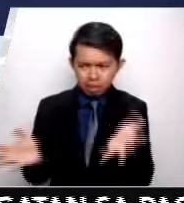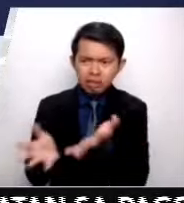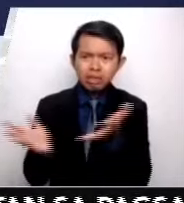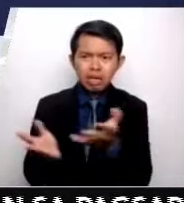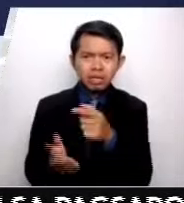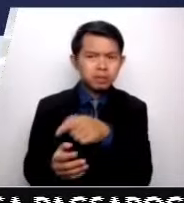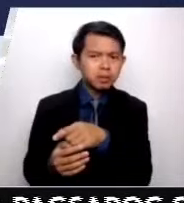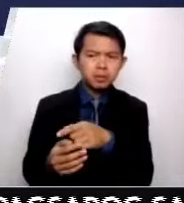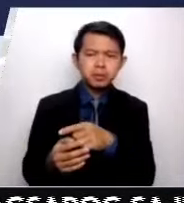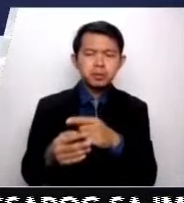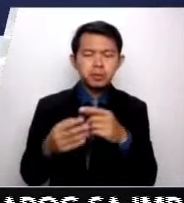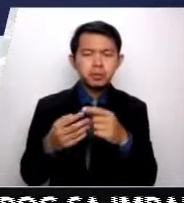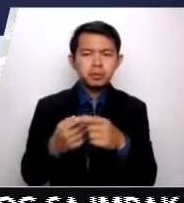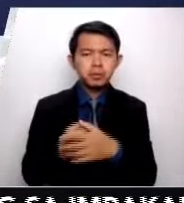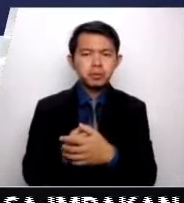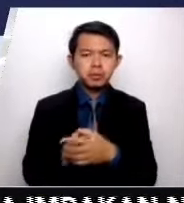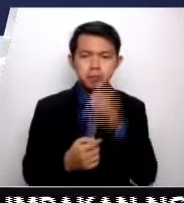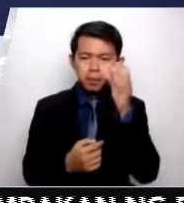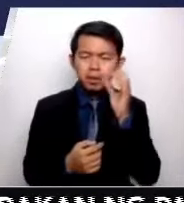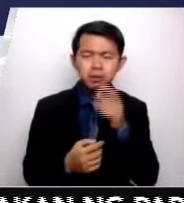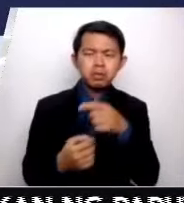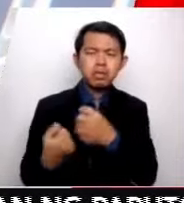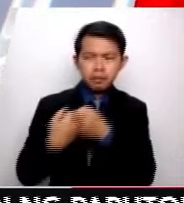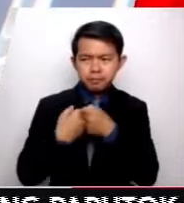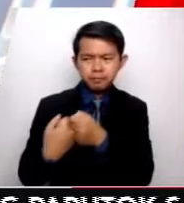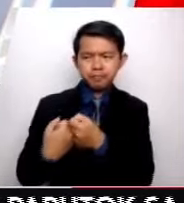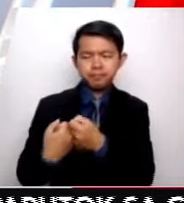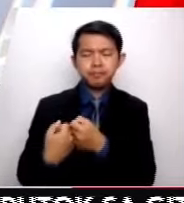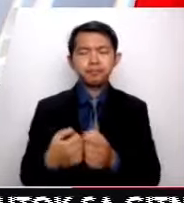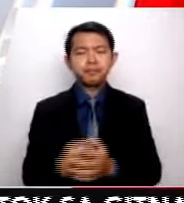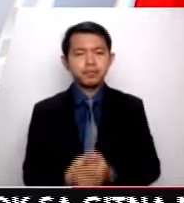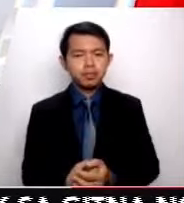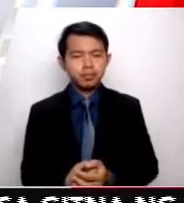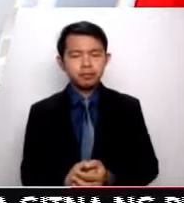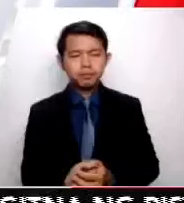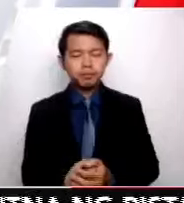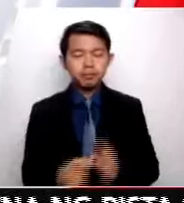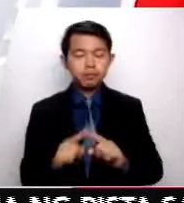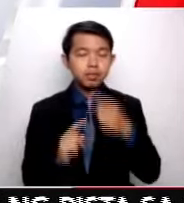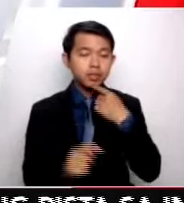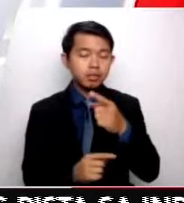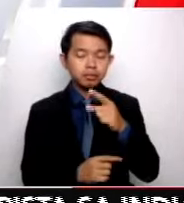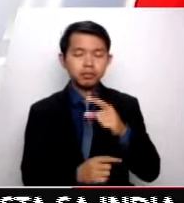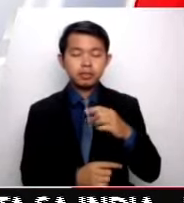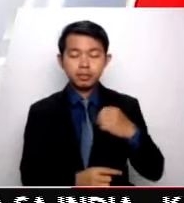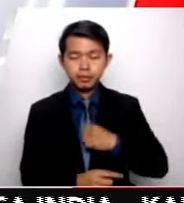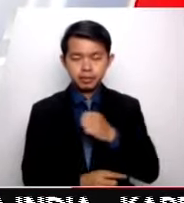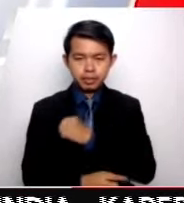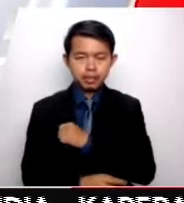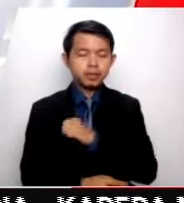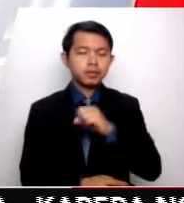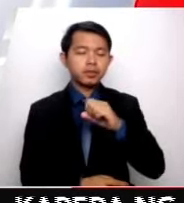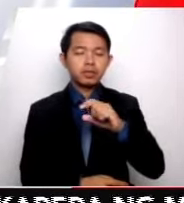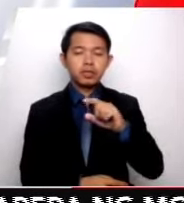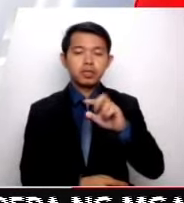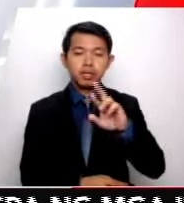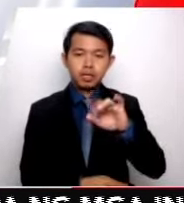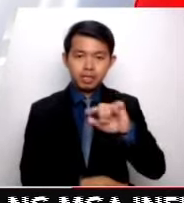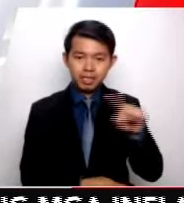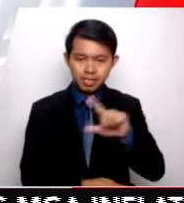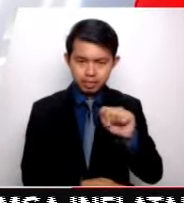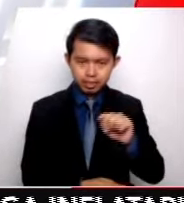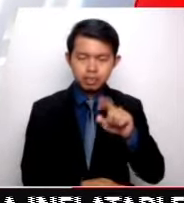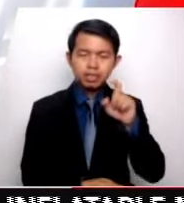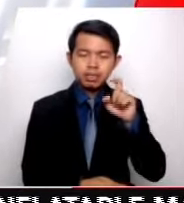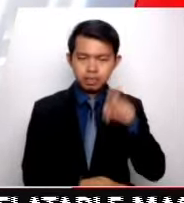a civilized society does not operate That Way sabi ni senadora r Don veros sana ay seryosong i-review ng Department